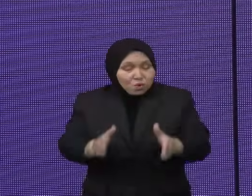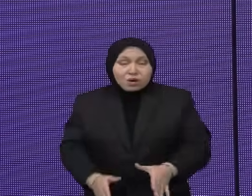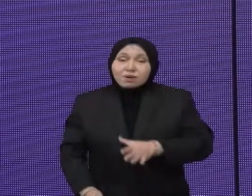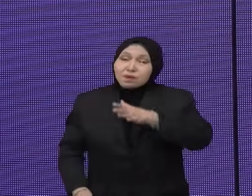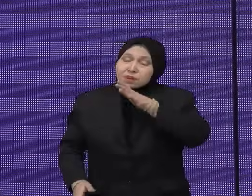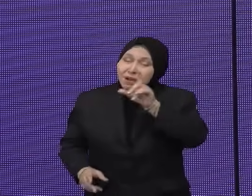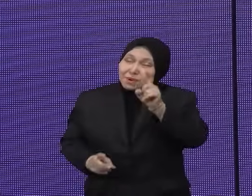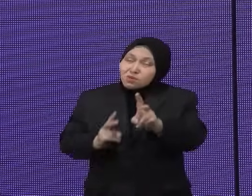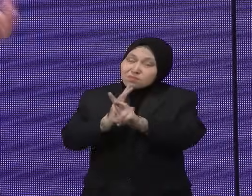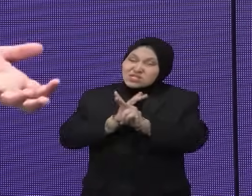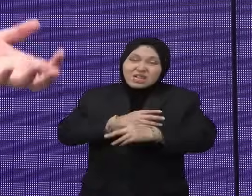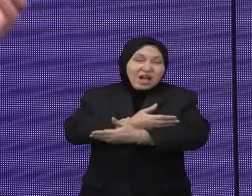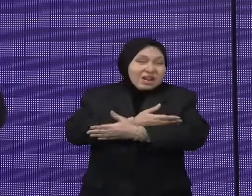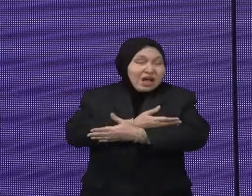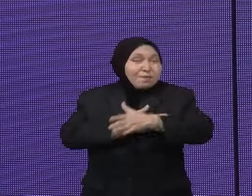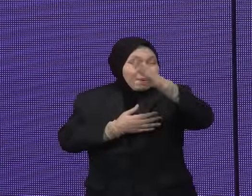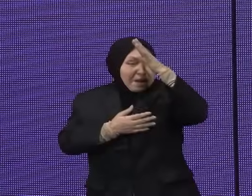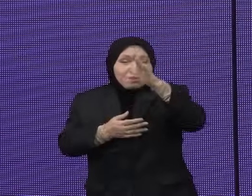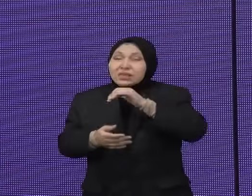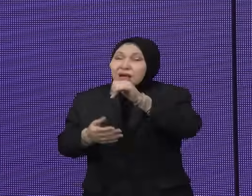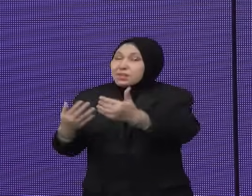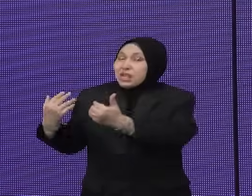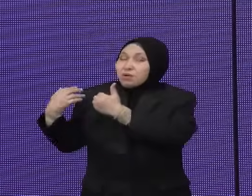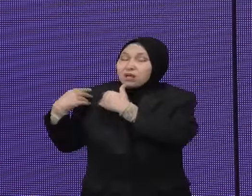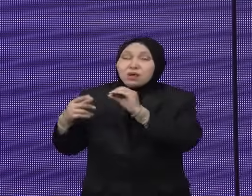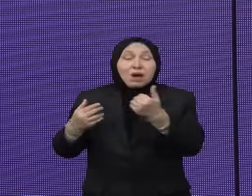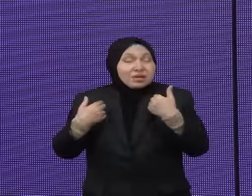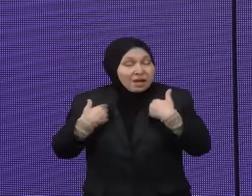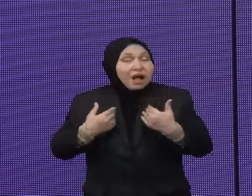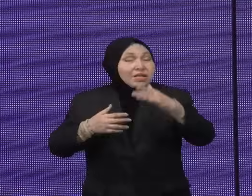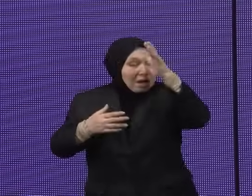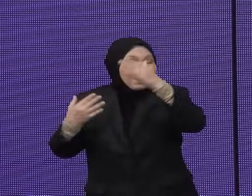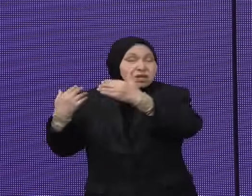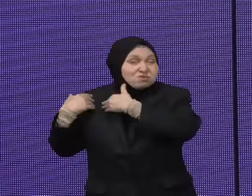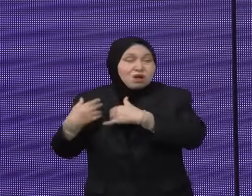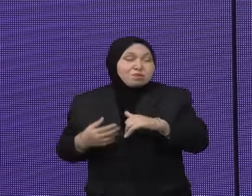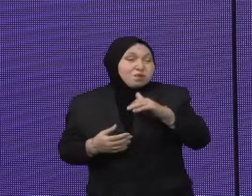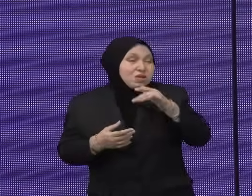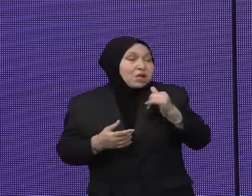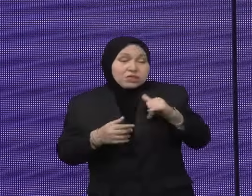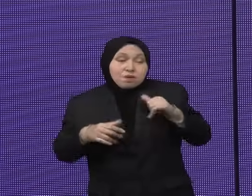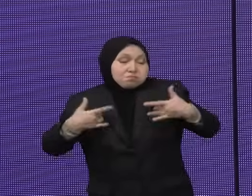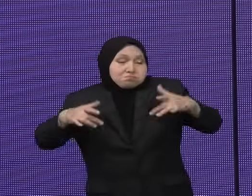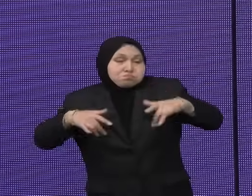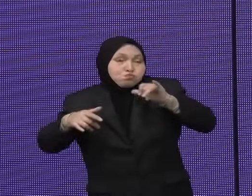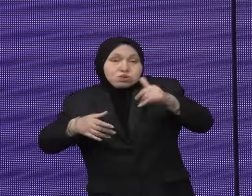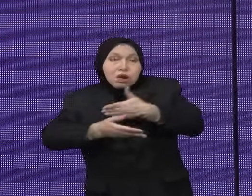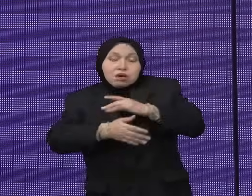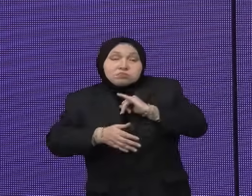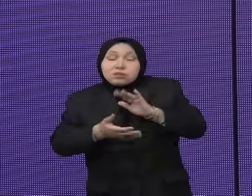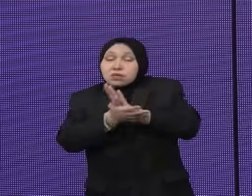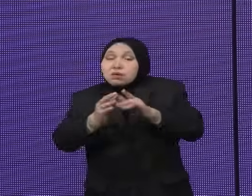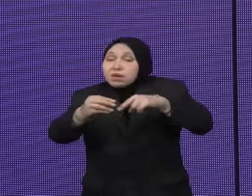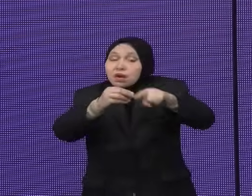perlu menjaga si anak, si ayah mungkin tidak bertanggungjawab, ataupun ada ayah bertanggungjawab, si ibu pula kata ini bukan anak saya, maka